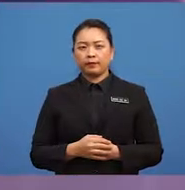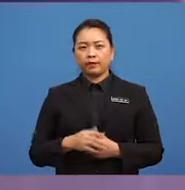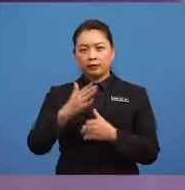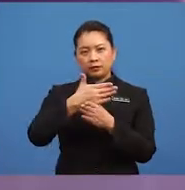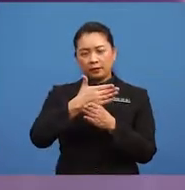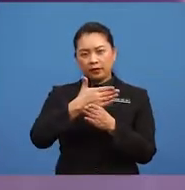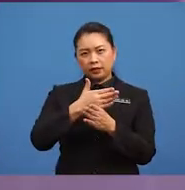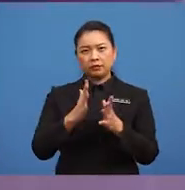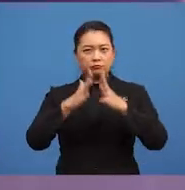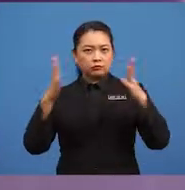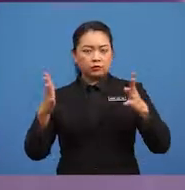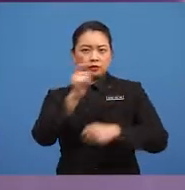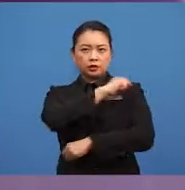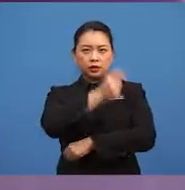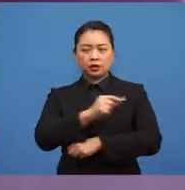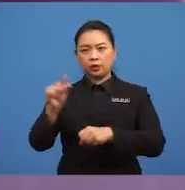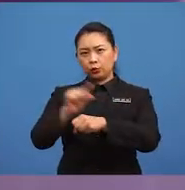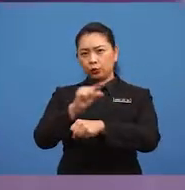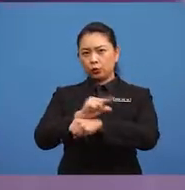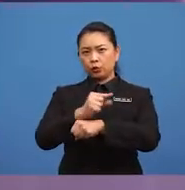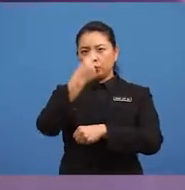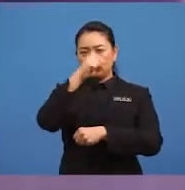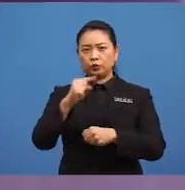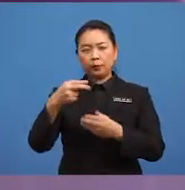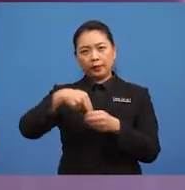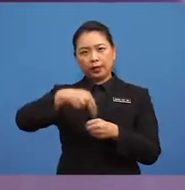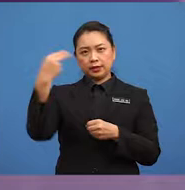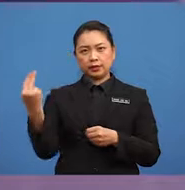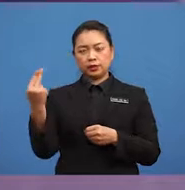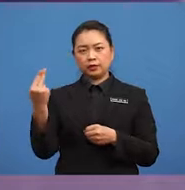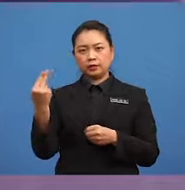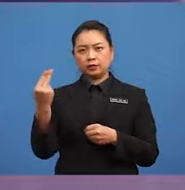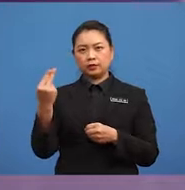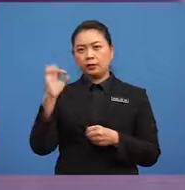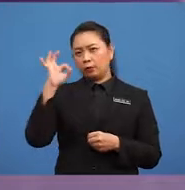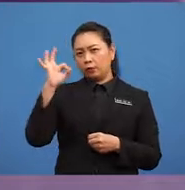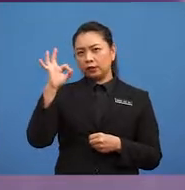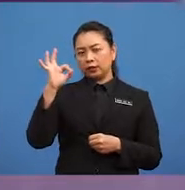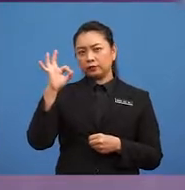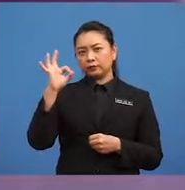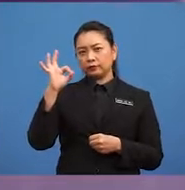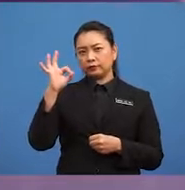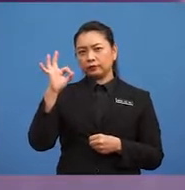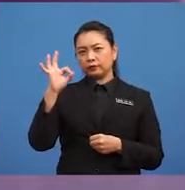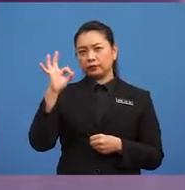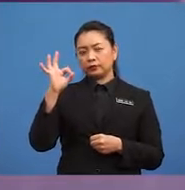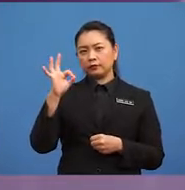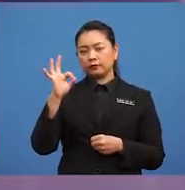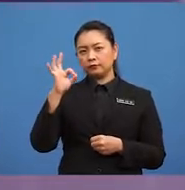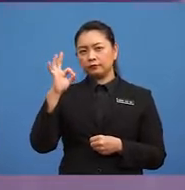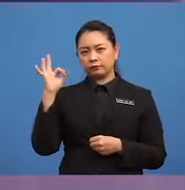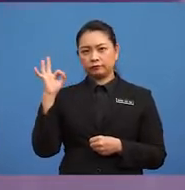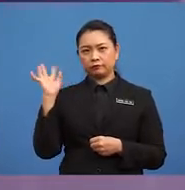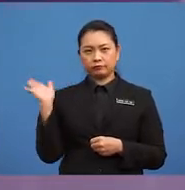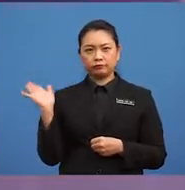Sebahagian besar tenaga digunakan untuk menghasilkan molekul adenosina